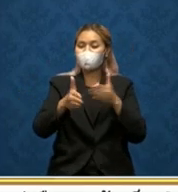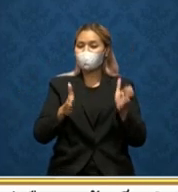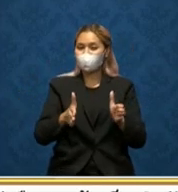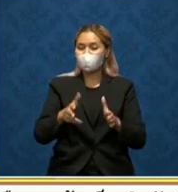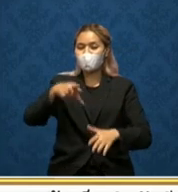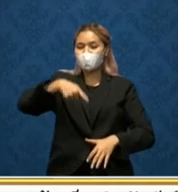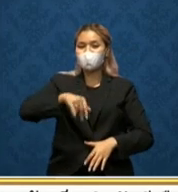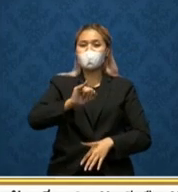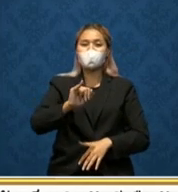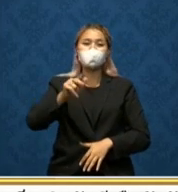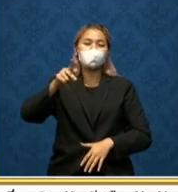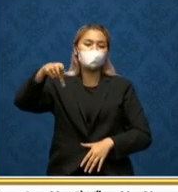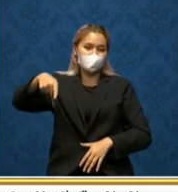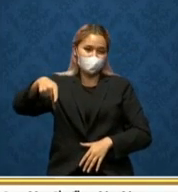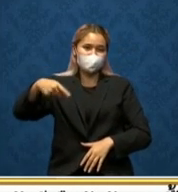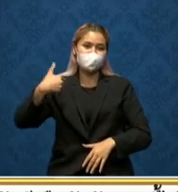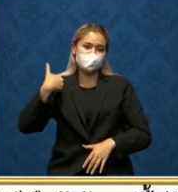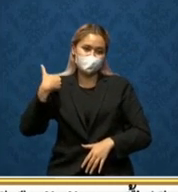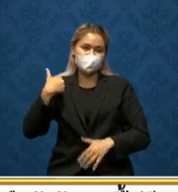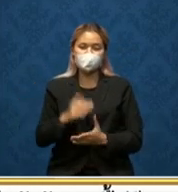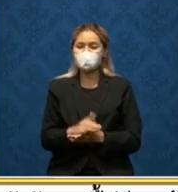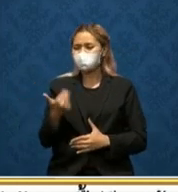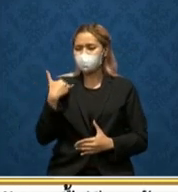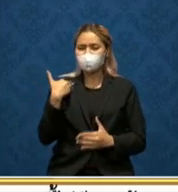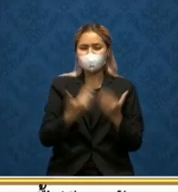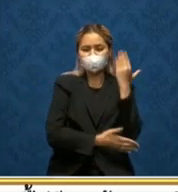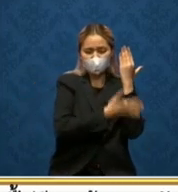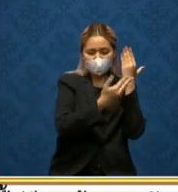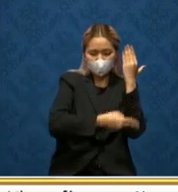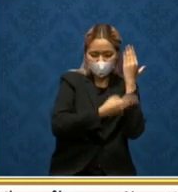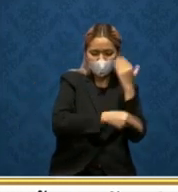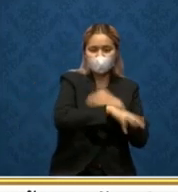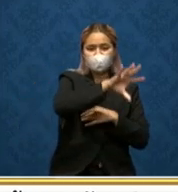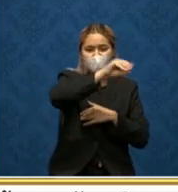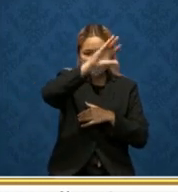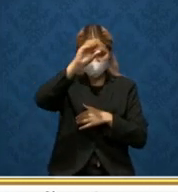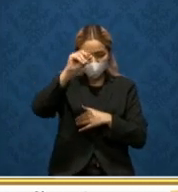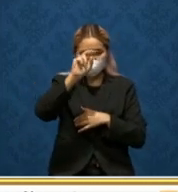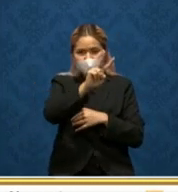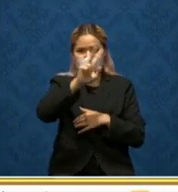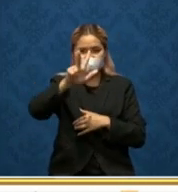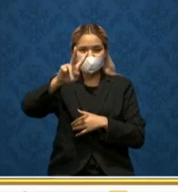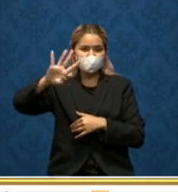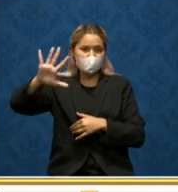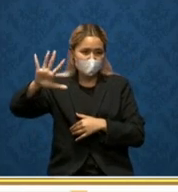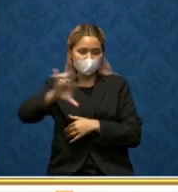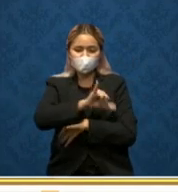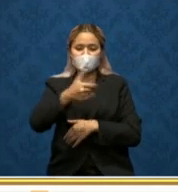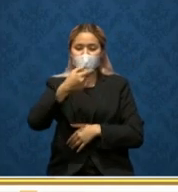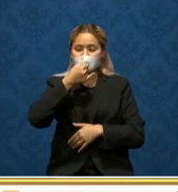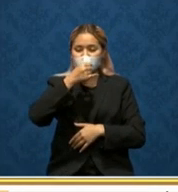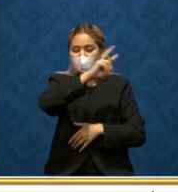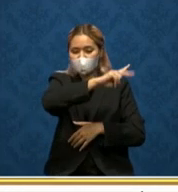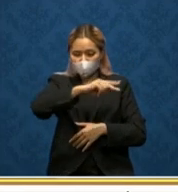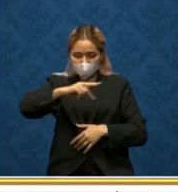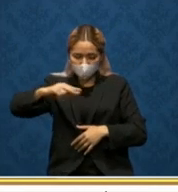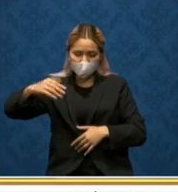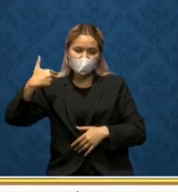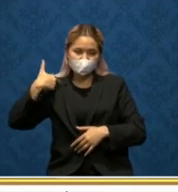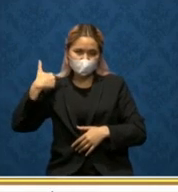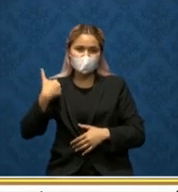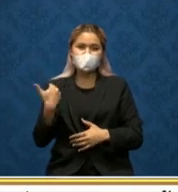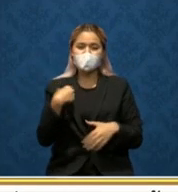รัฐสภาด้วยยังมีอีกหลายที่ครับท่านประธาน 2ดาว 3ดาว 4ดาว5ดาวยันภูเวินลกคือละ 1000 2,000ยันหมื่นก็มีและมีมาก